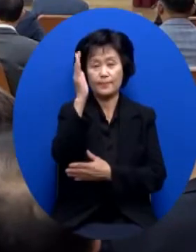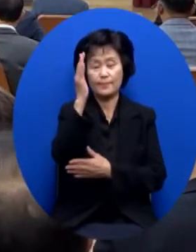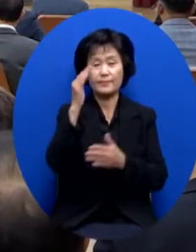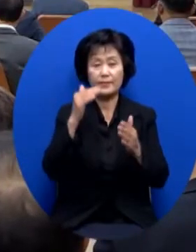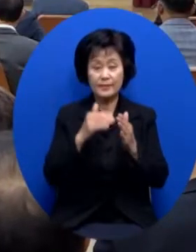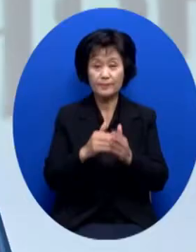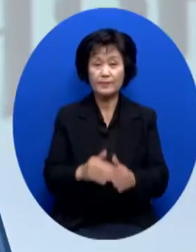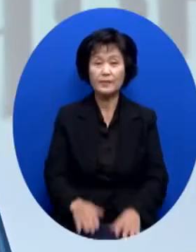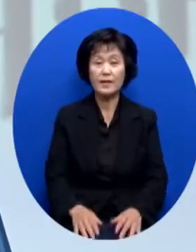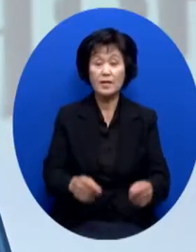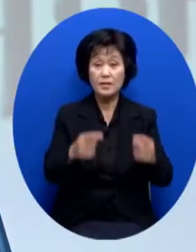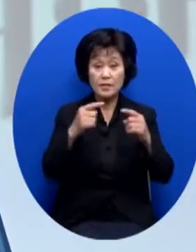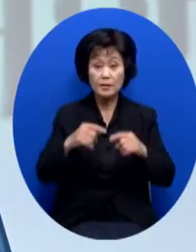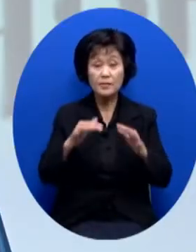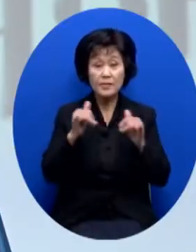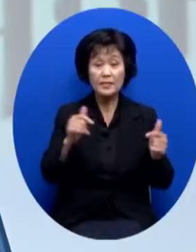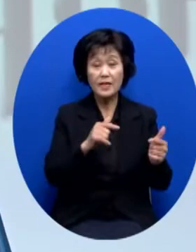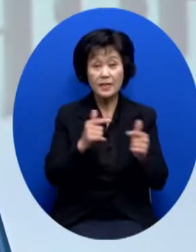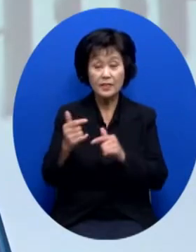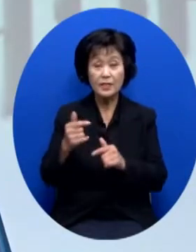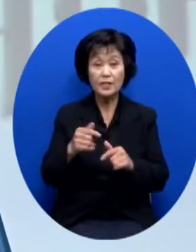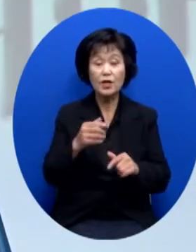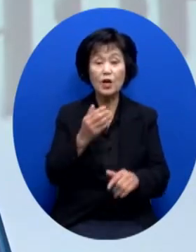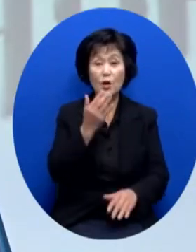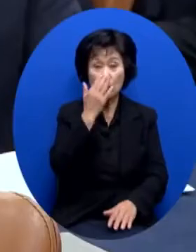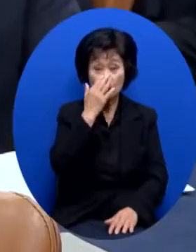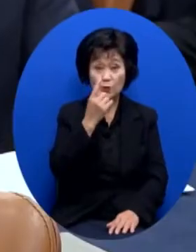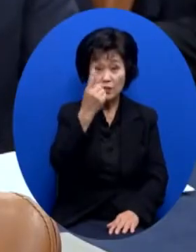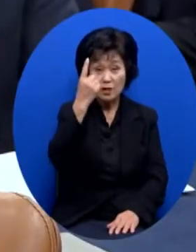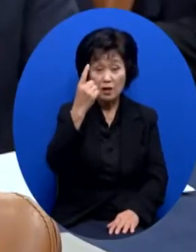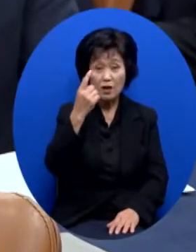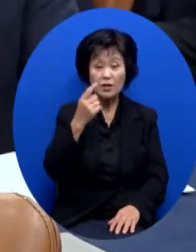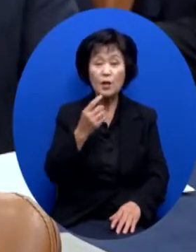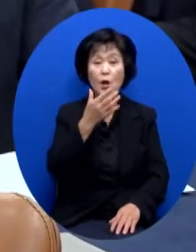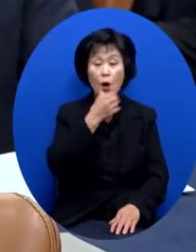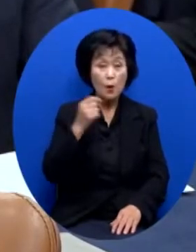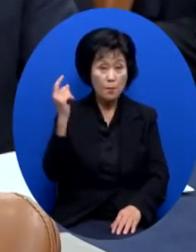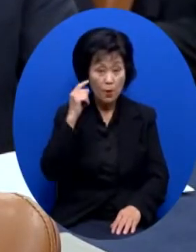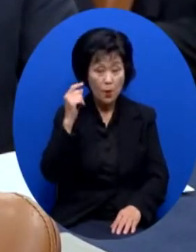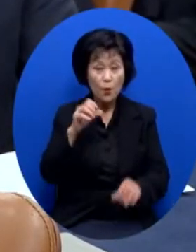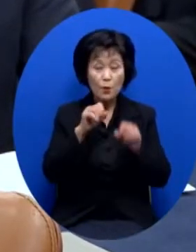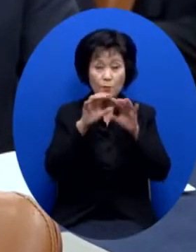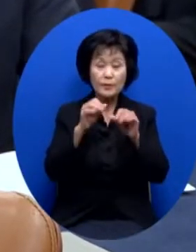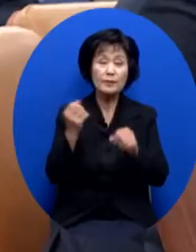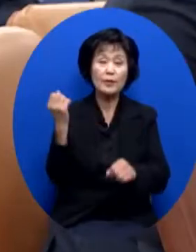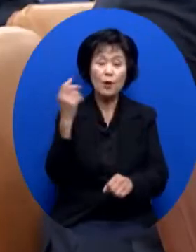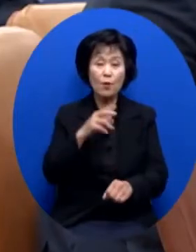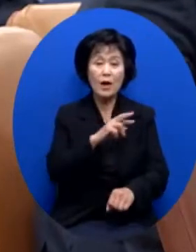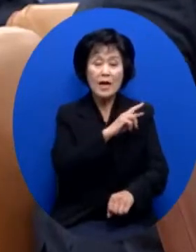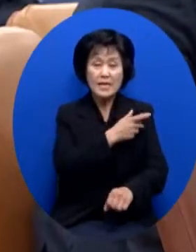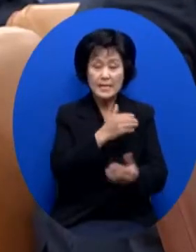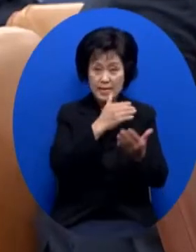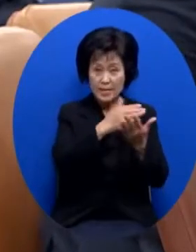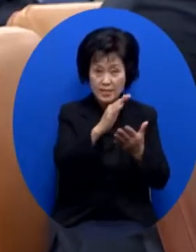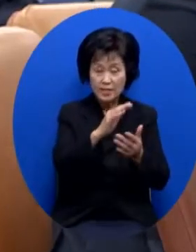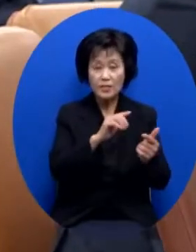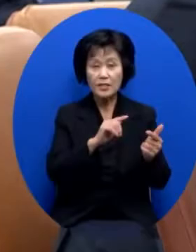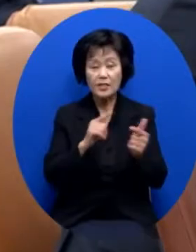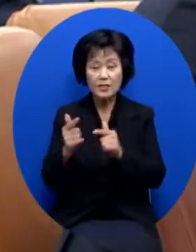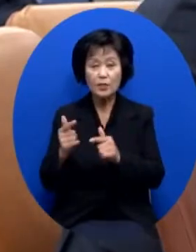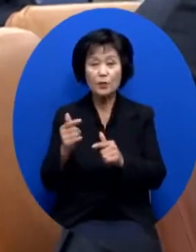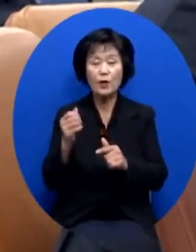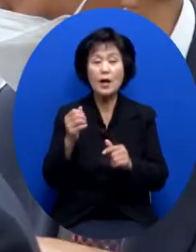이어 참석자들은 순천시 복음화와 이단 척결, 2023 순천만 국제정원 박람회 성공 개최를